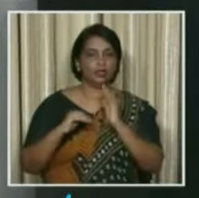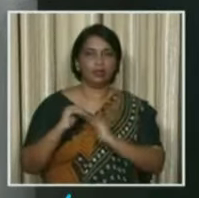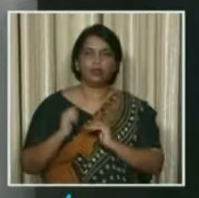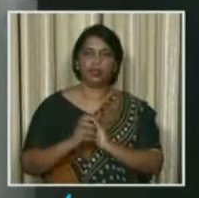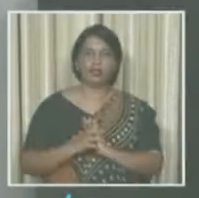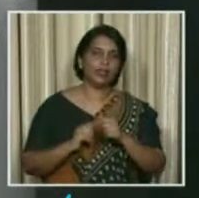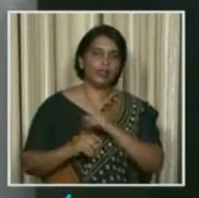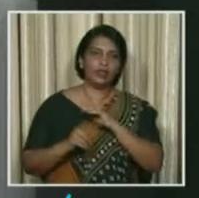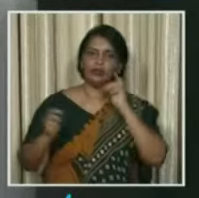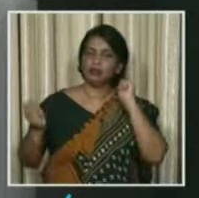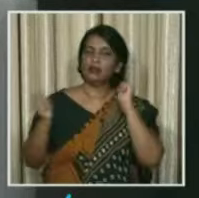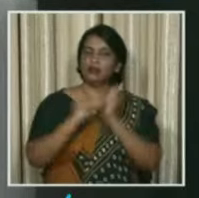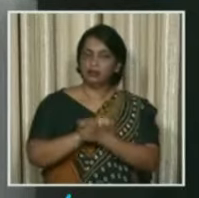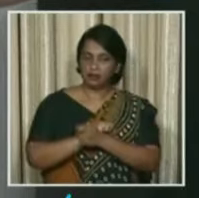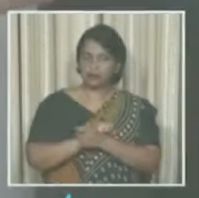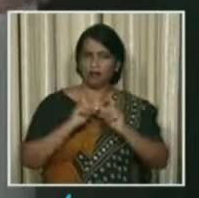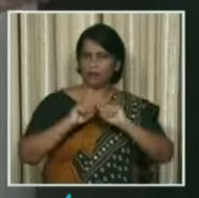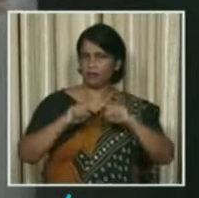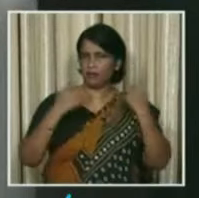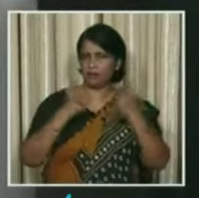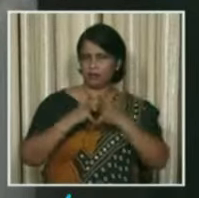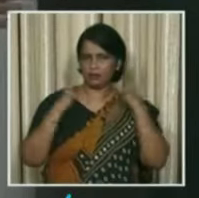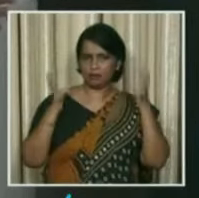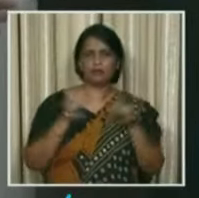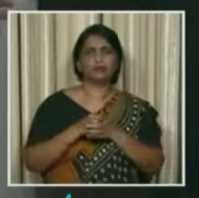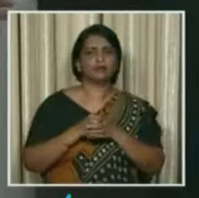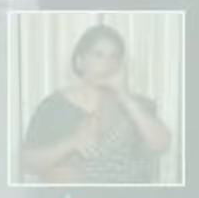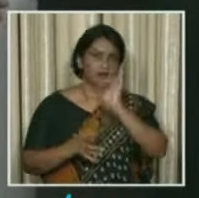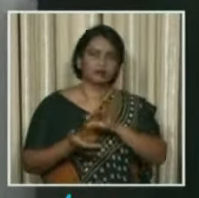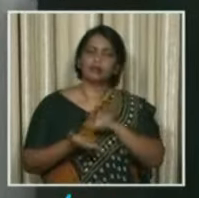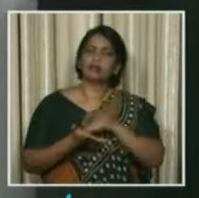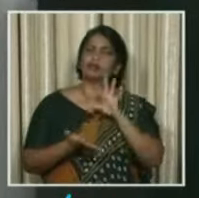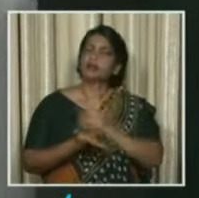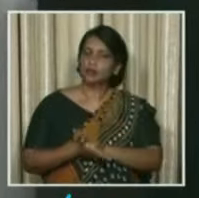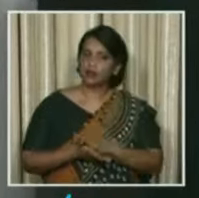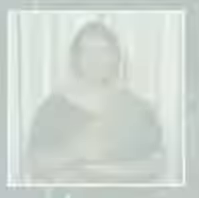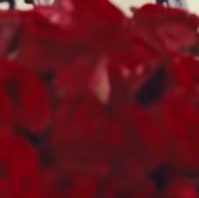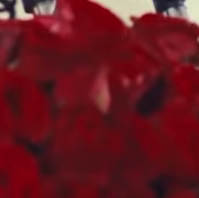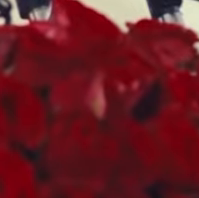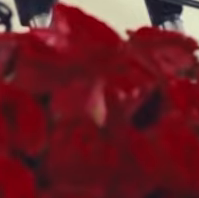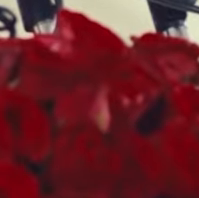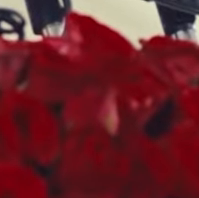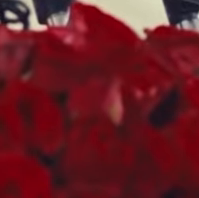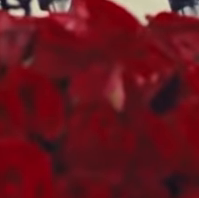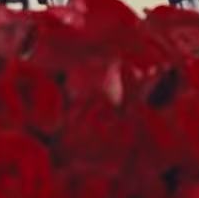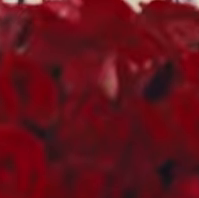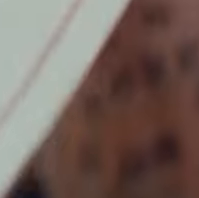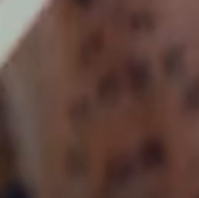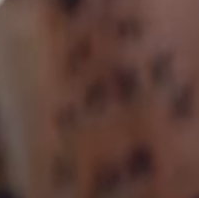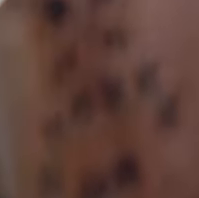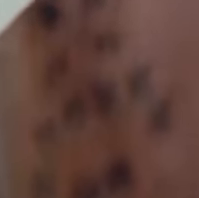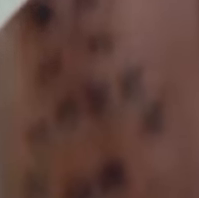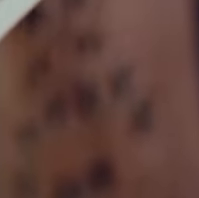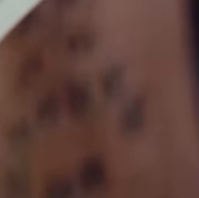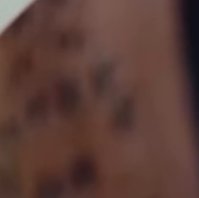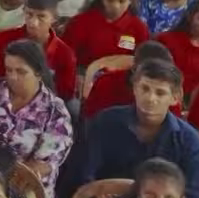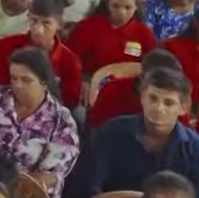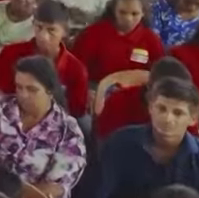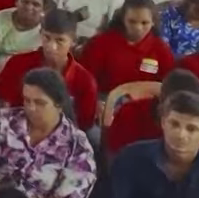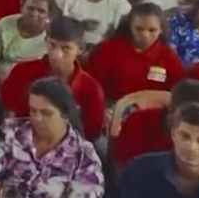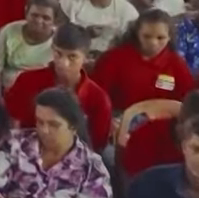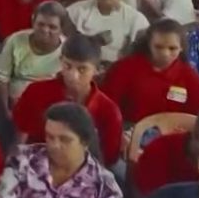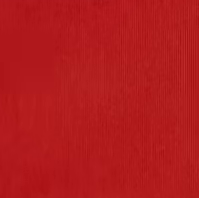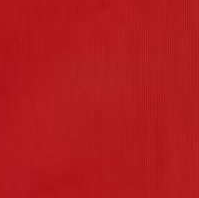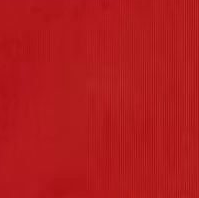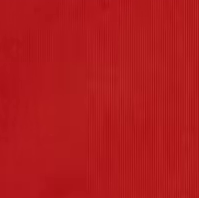ඒ බහුතරයමයි. විකෘති බහුතරයකින් විකෘති තීන්දුව ගන්නකොට අපි පුදුමයටපත් වෙන්නේ නැහැ. අපි දැනුමෙන් සන්නද්ධව